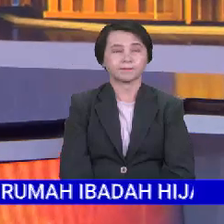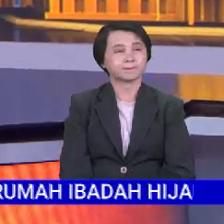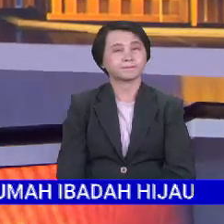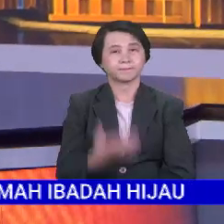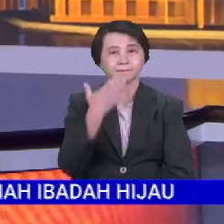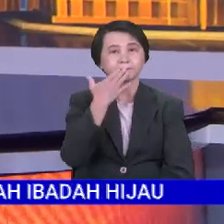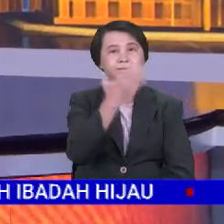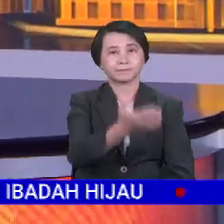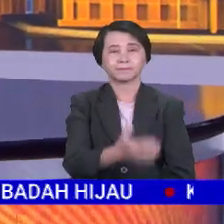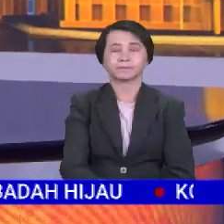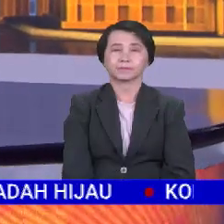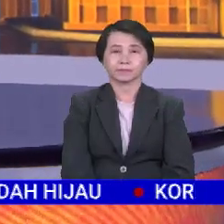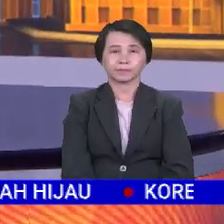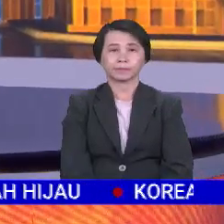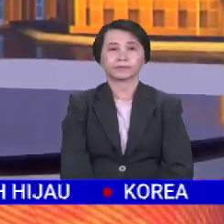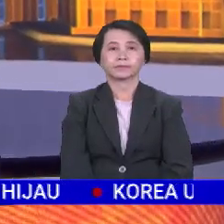perkembangannya.